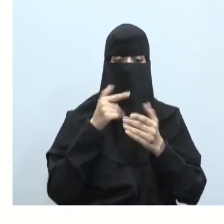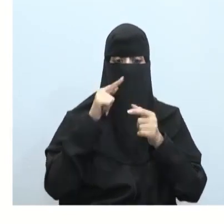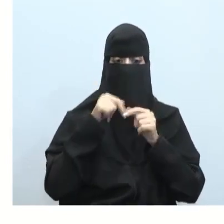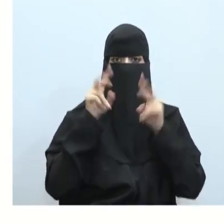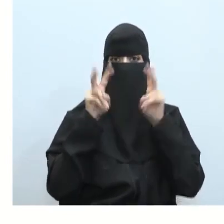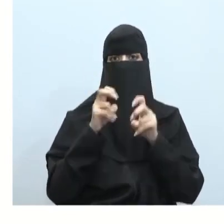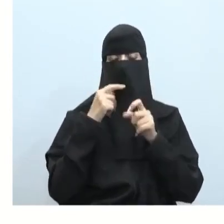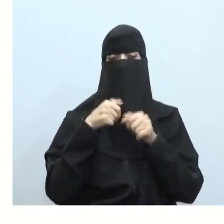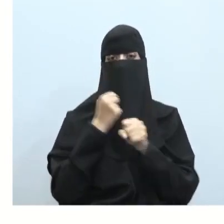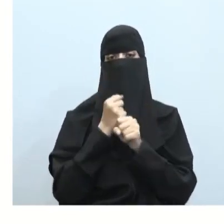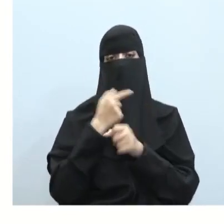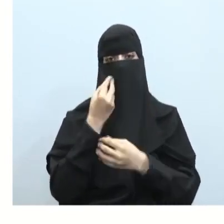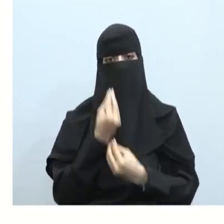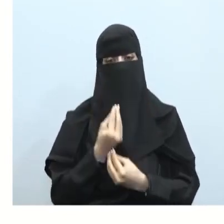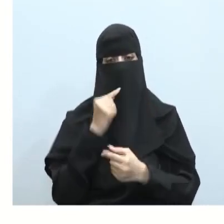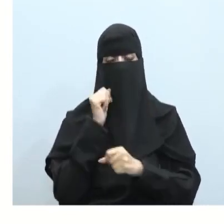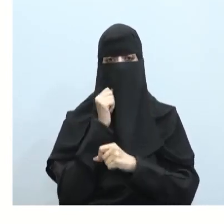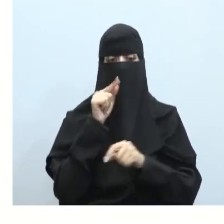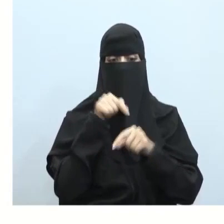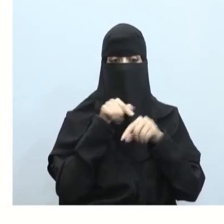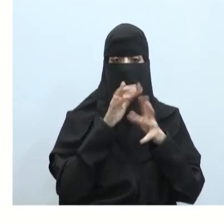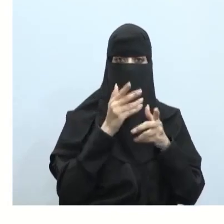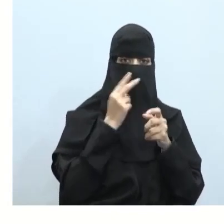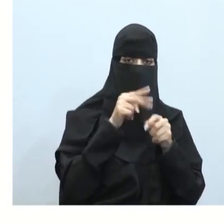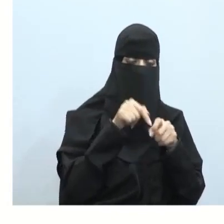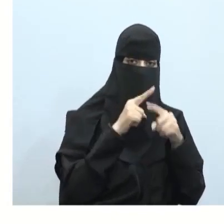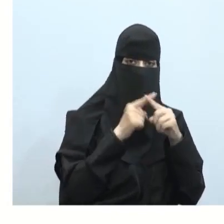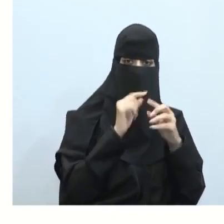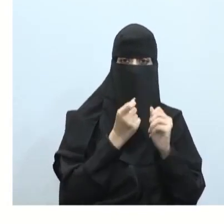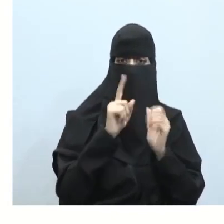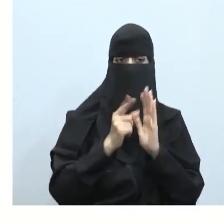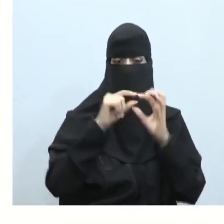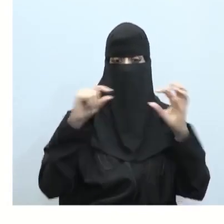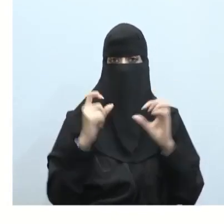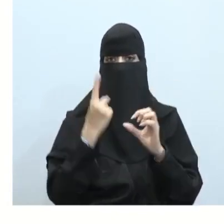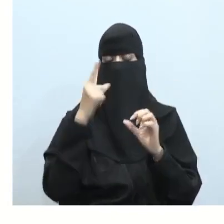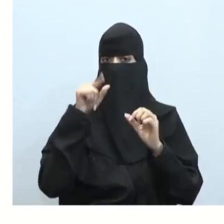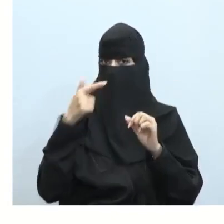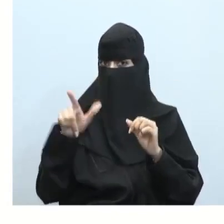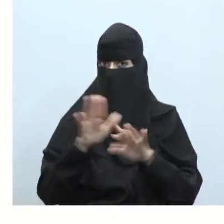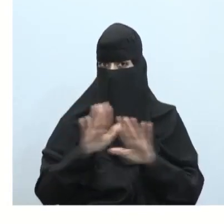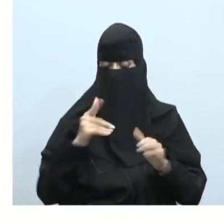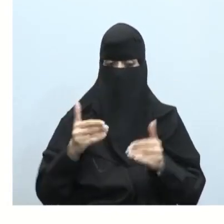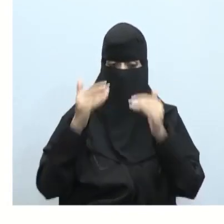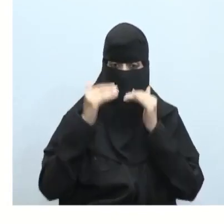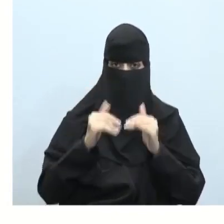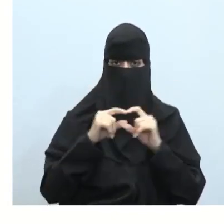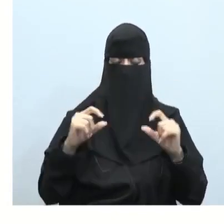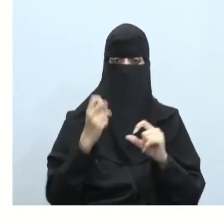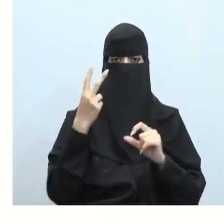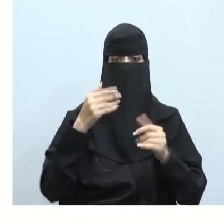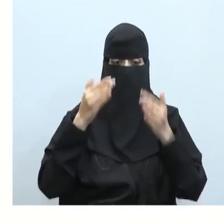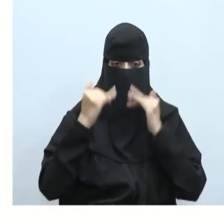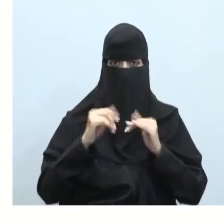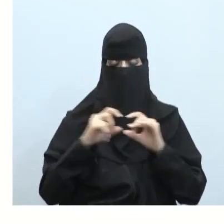يتوقف عمله بانتظار ماذا بانتظار تصحيحك للخطا في السطر الاول صححته يعرض لك السطر الثاني وينتقل